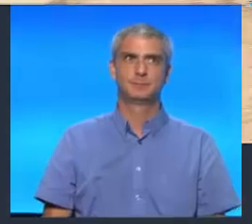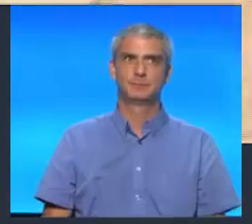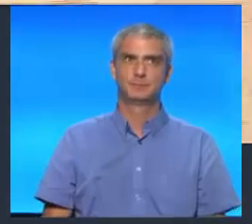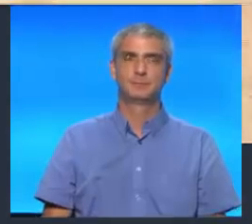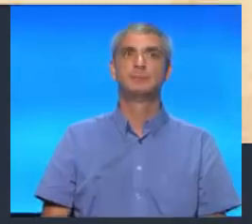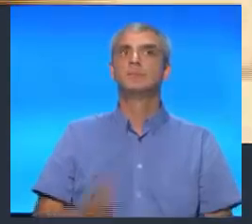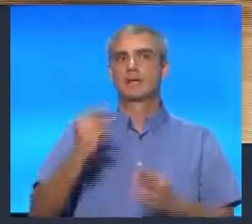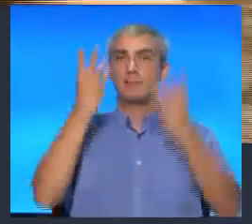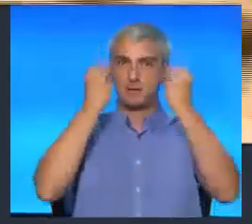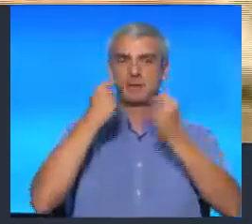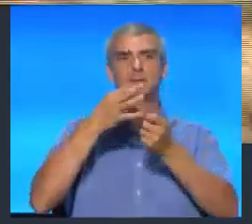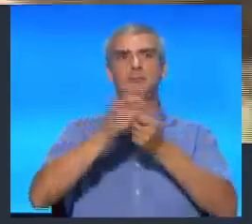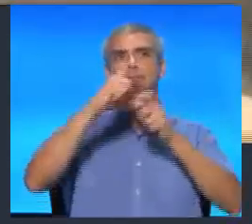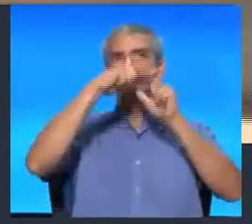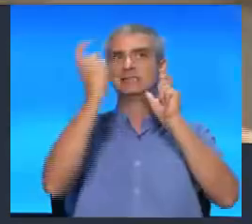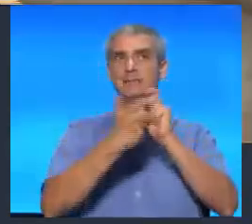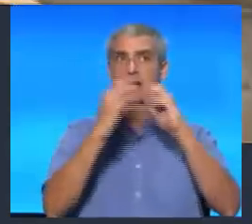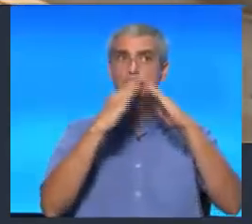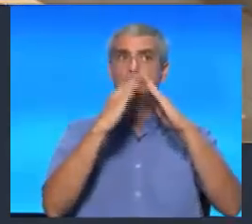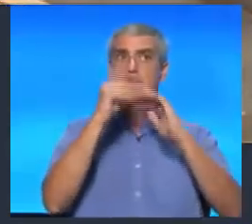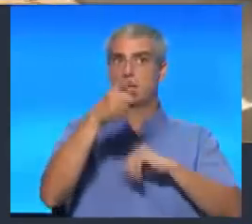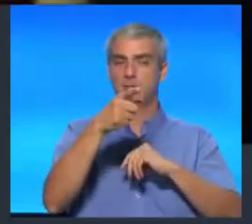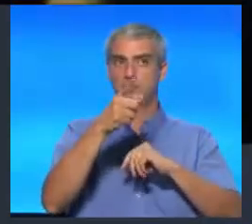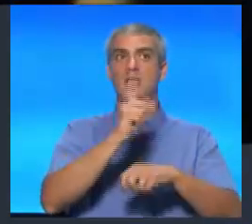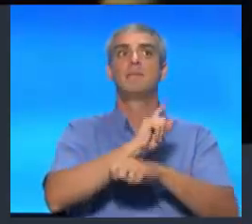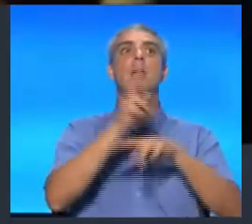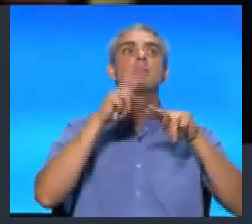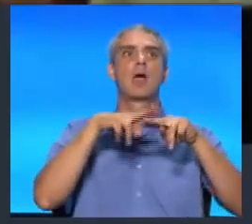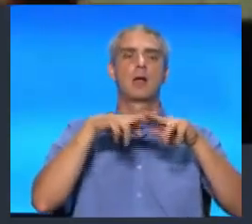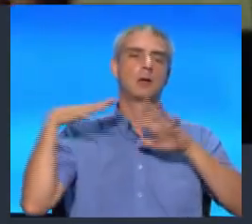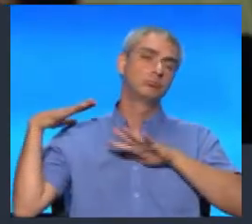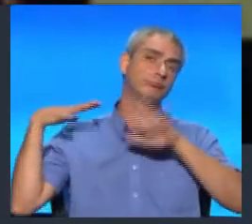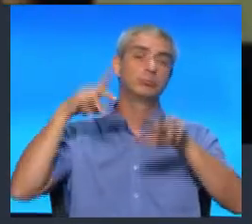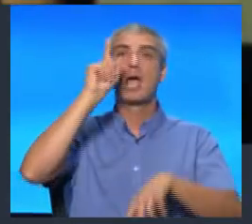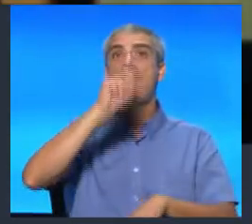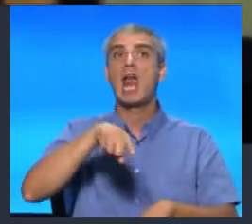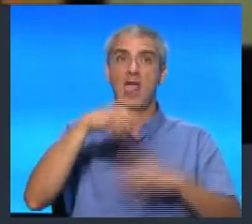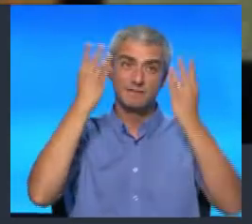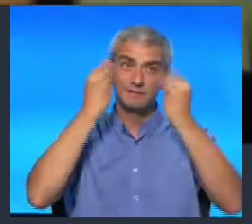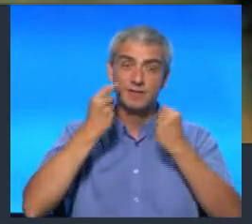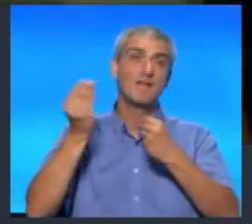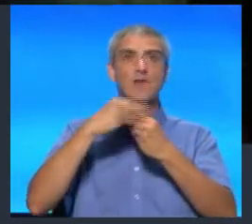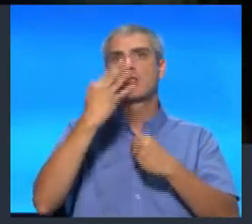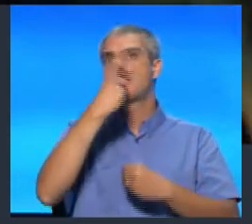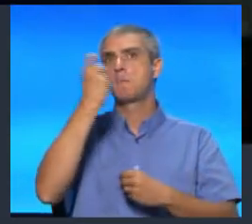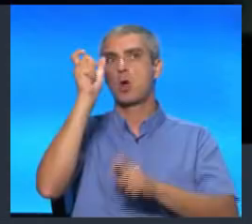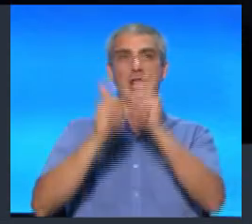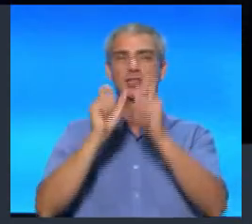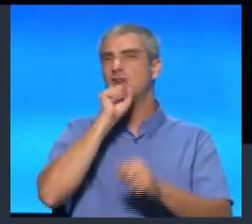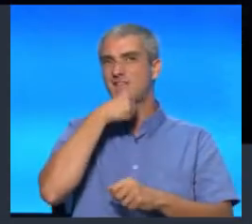כמה אברכים הבעירו צמיגים בחצר הבית הזה, מיד אחר כך התקהלו כ-1,000 אברכים ועוד כמה מאות תושבי ערד